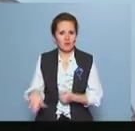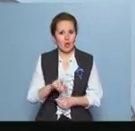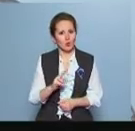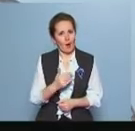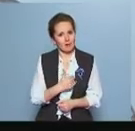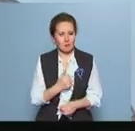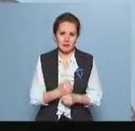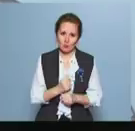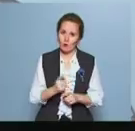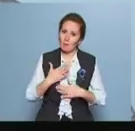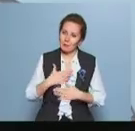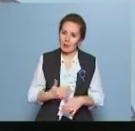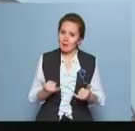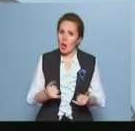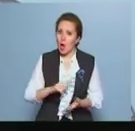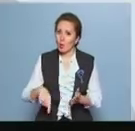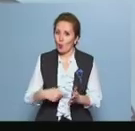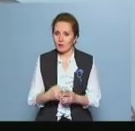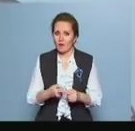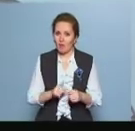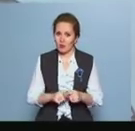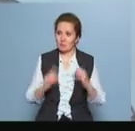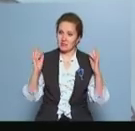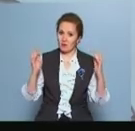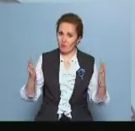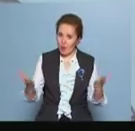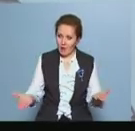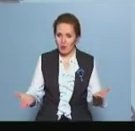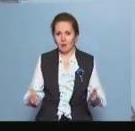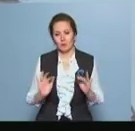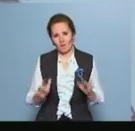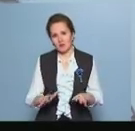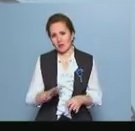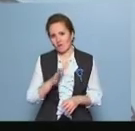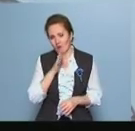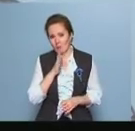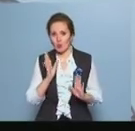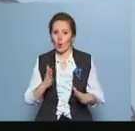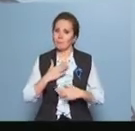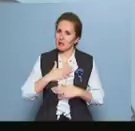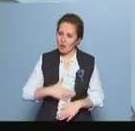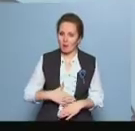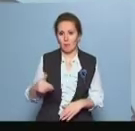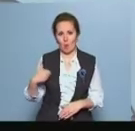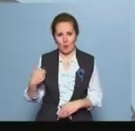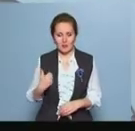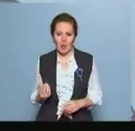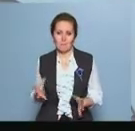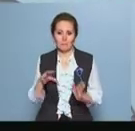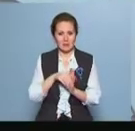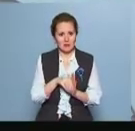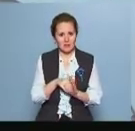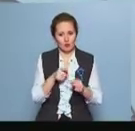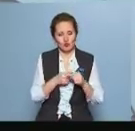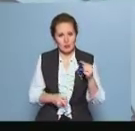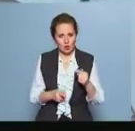что-нибудь приятное для города в этом сквере. Поэтому провести время не только приятно, но и полезно, принести частичку Нового года с собой к